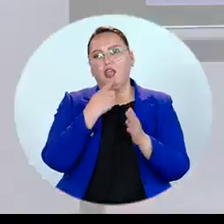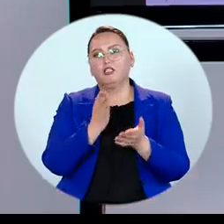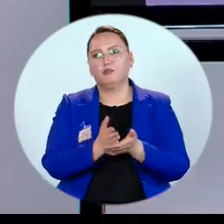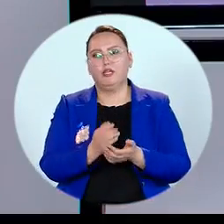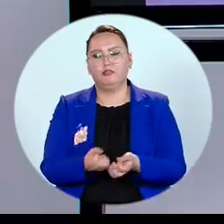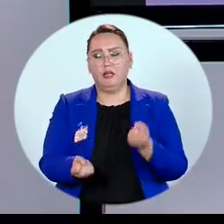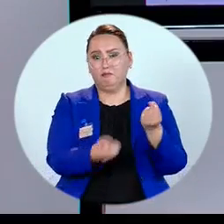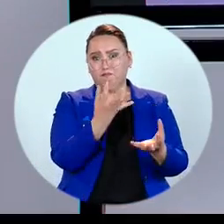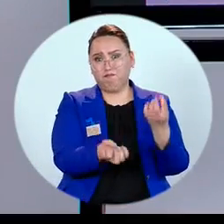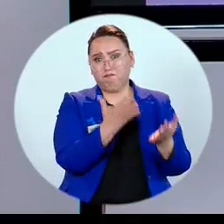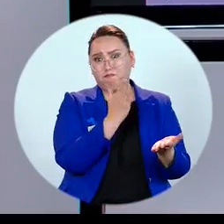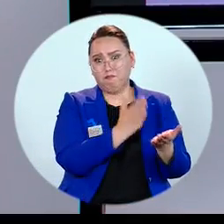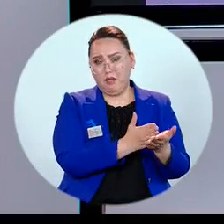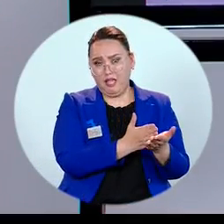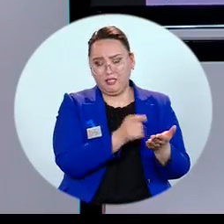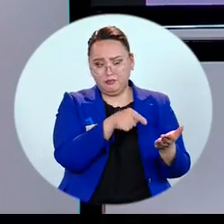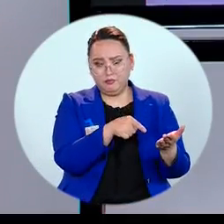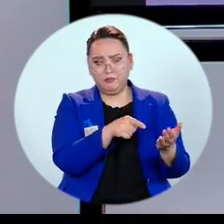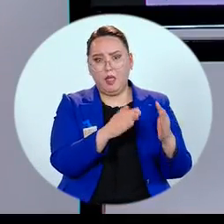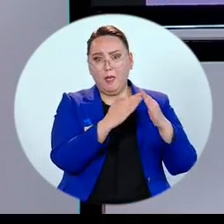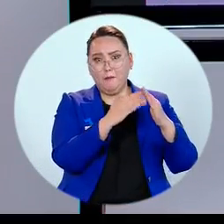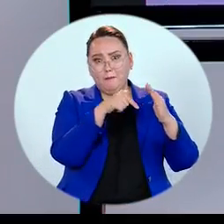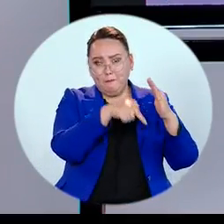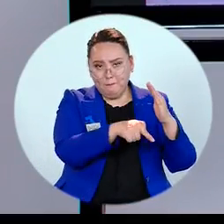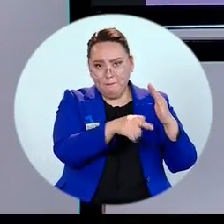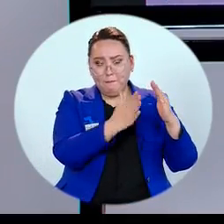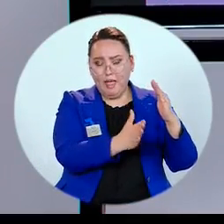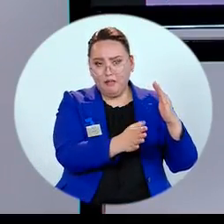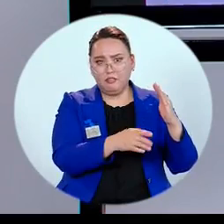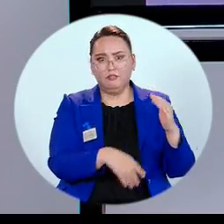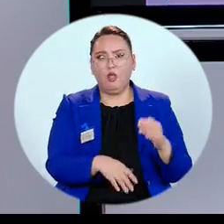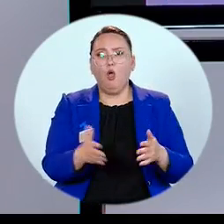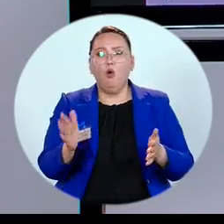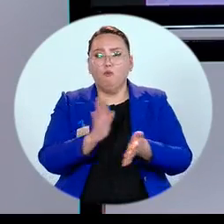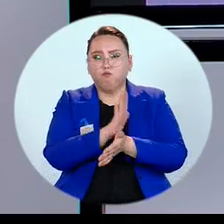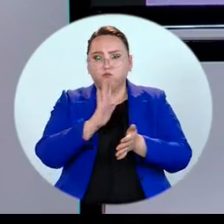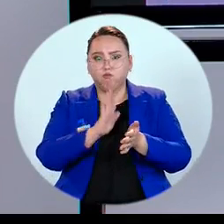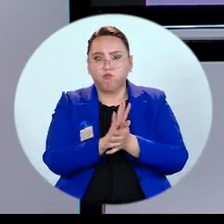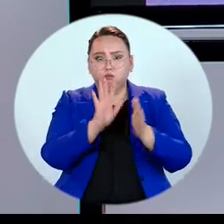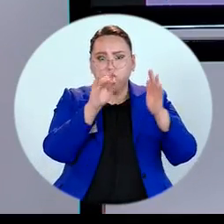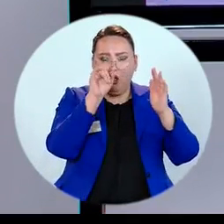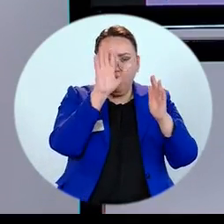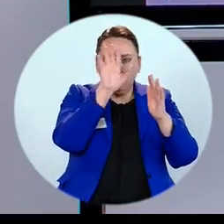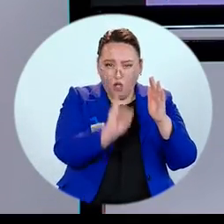ཁགང དེས སྔོད ཁགས གསུ གུགས པའི